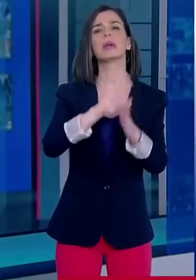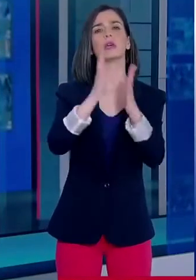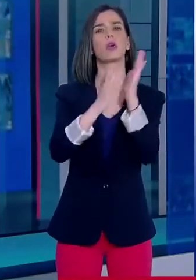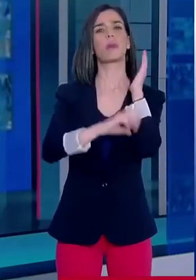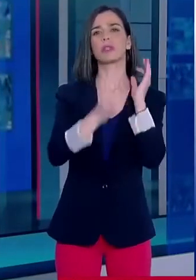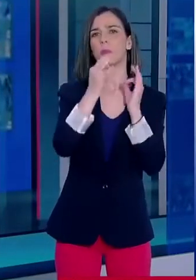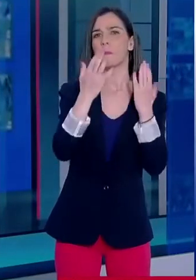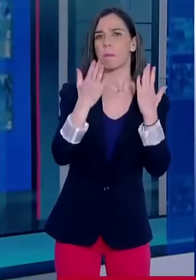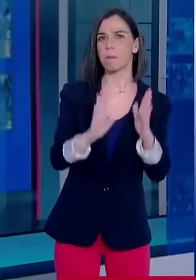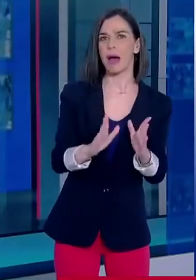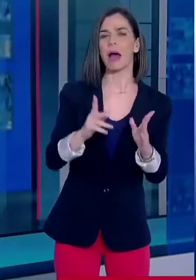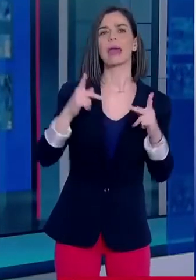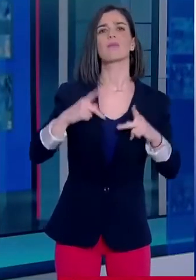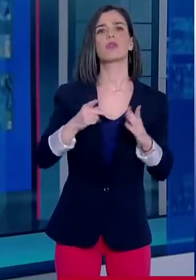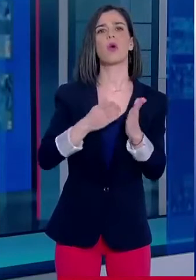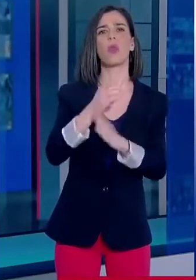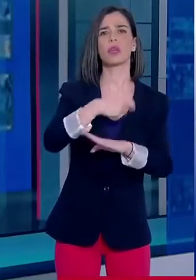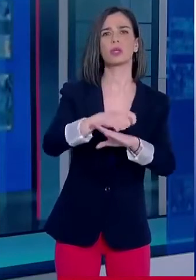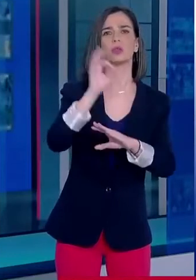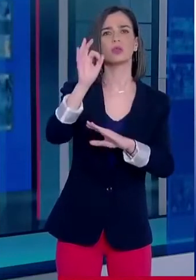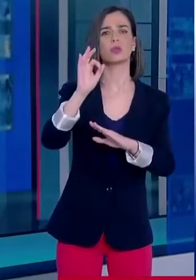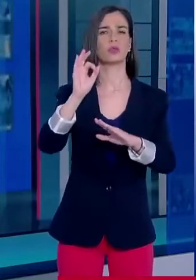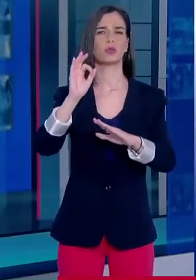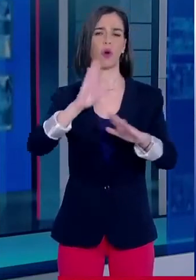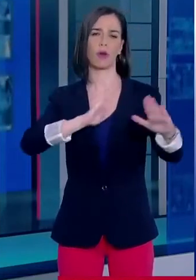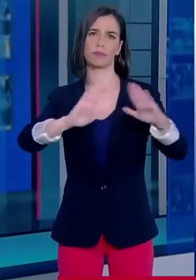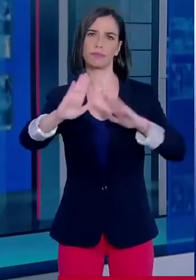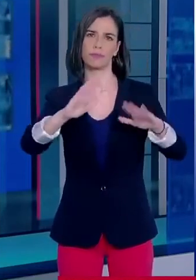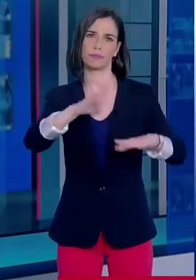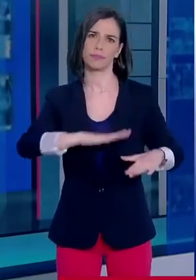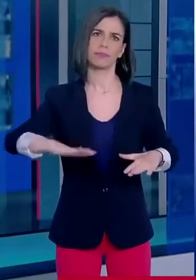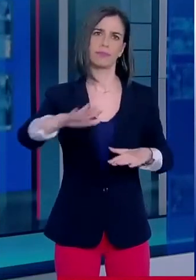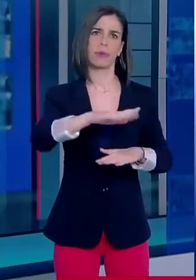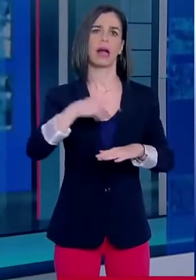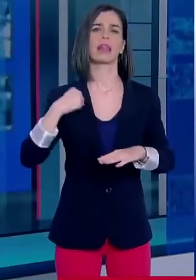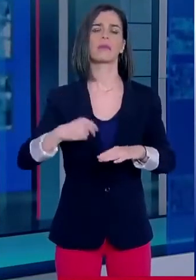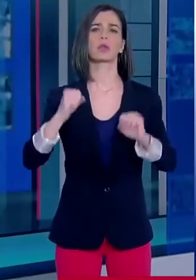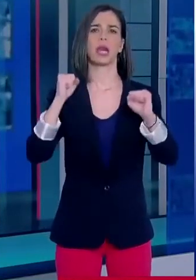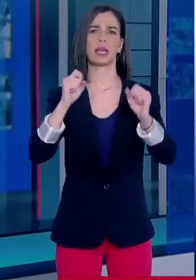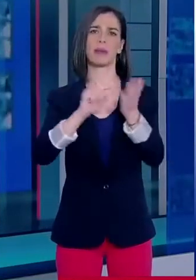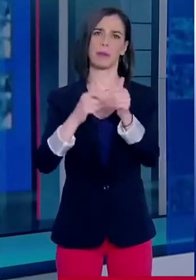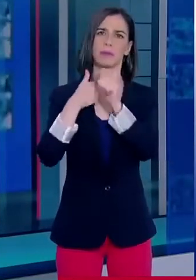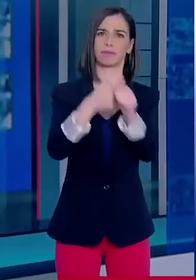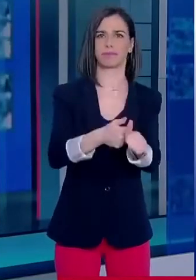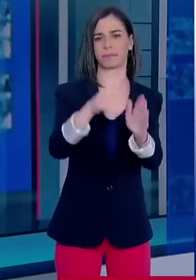Γραμματέα του Υπουργείου Δικαιοσύνης για τη διασφάλιση ενδεδειγμένης υγιεινής των χώρων και προστασίας της δημόσιας υγείας να